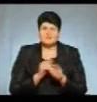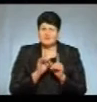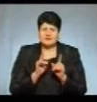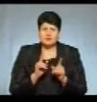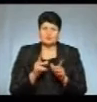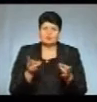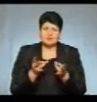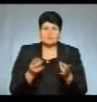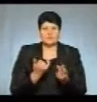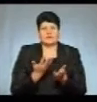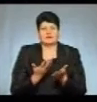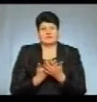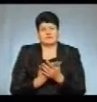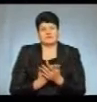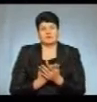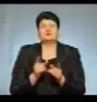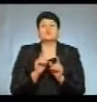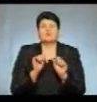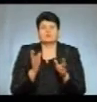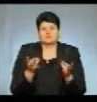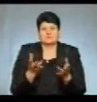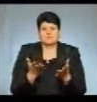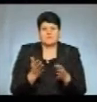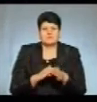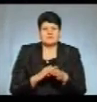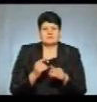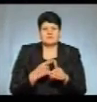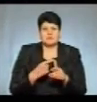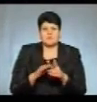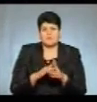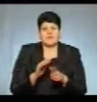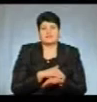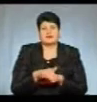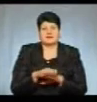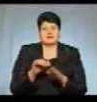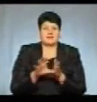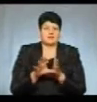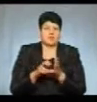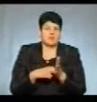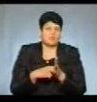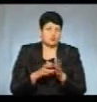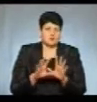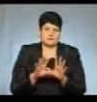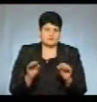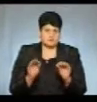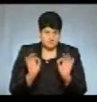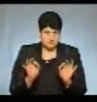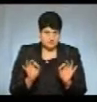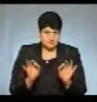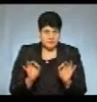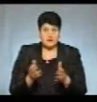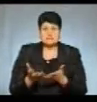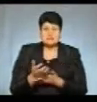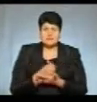для розповсюдження, що може бути потрібно. Прийшли ім'я, по батькові, адреса, електронна пошта, якщо це електронний варіант газети, правда? Але